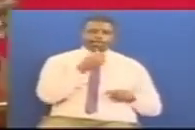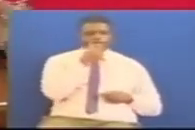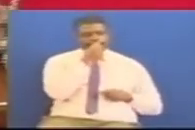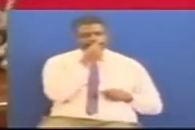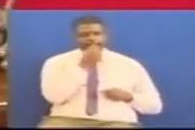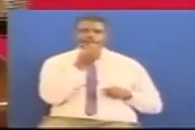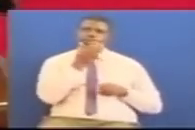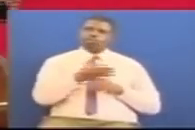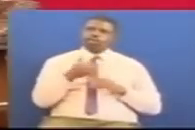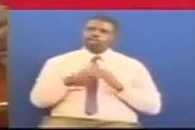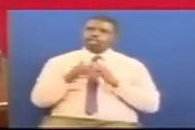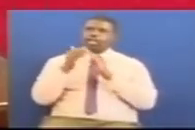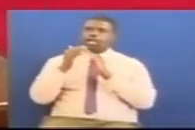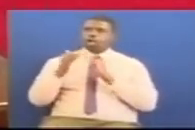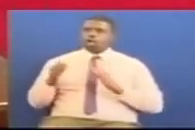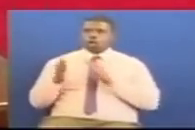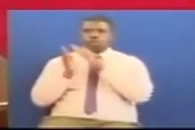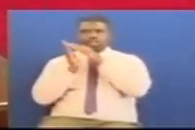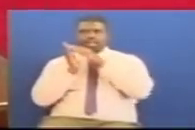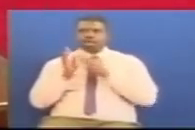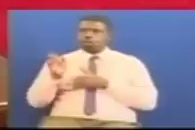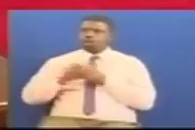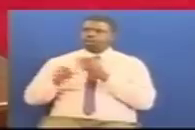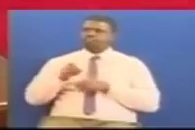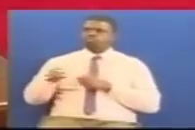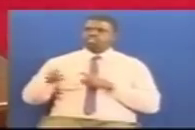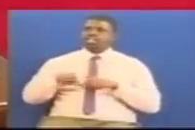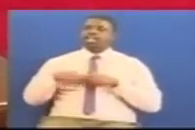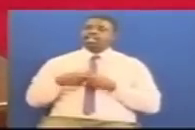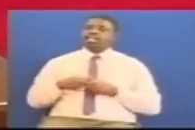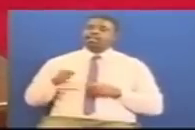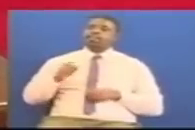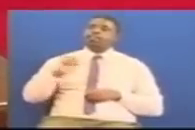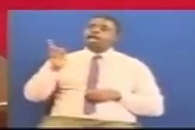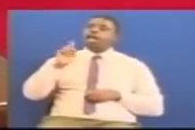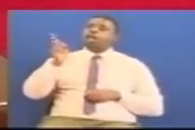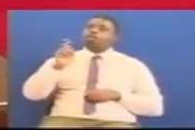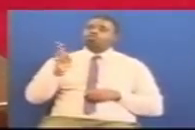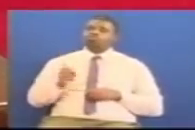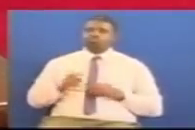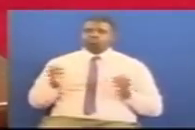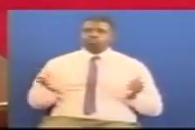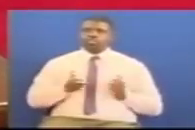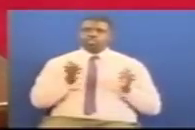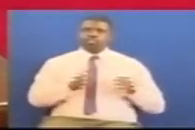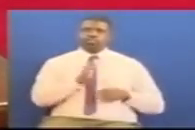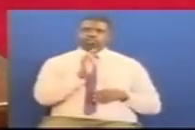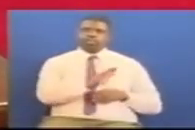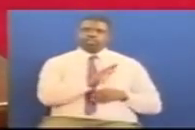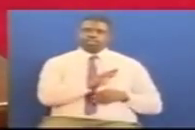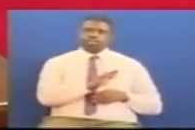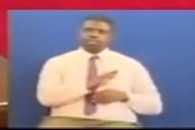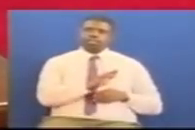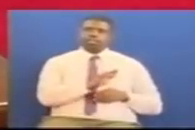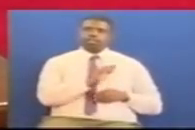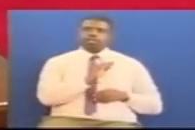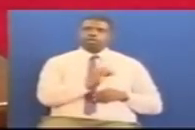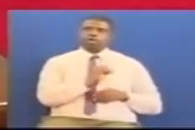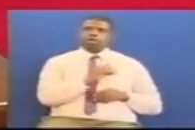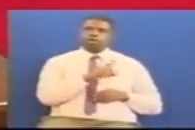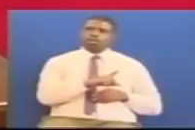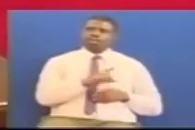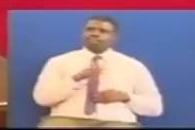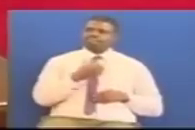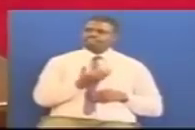tunajenga hostel kwa ajili ya wanafunzi, lakini maarufu kwa utetezi wake wa Holy 2 na Holy 5 Chuo Kikuu cha Dar es